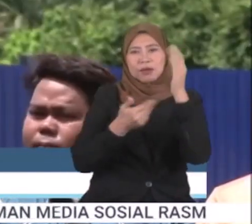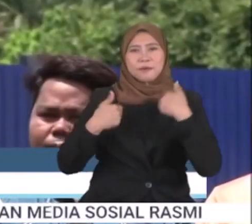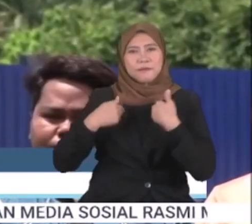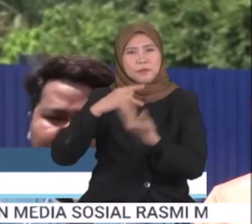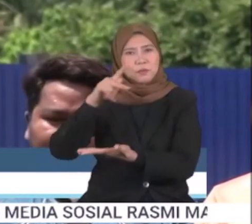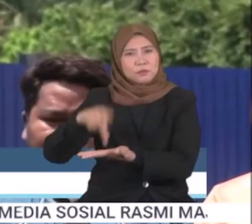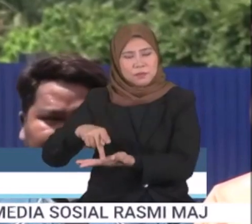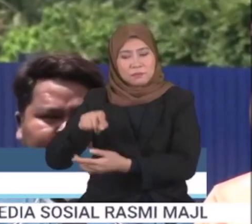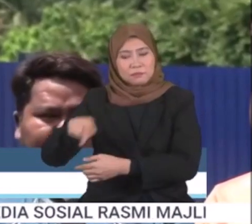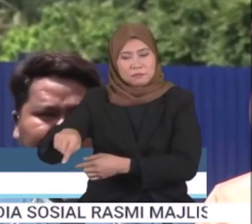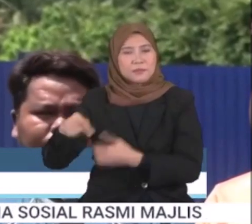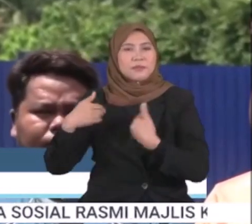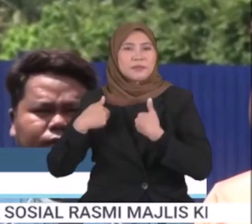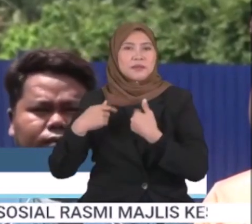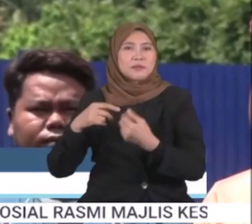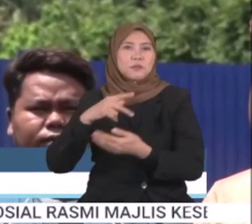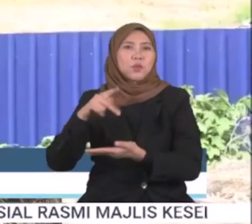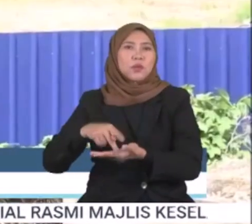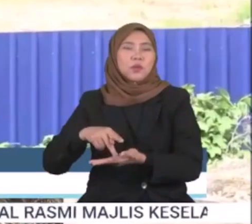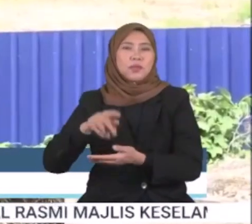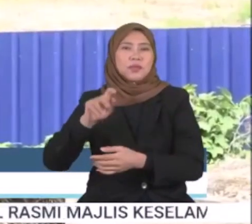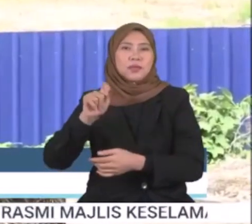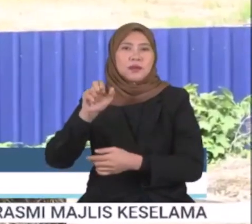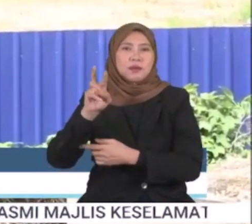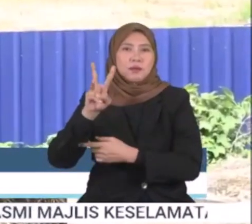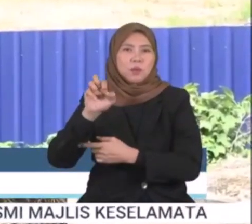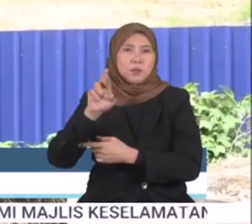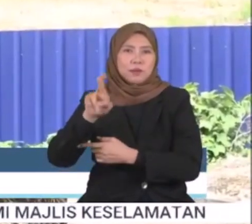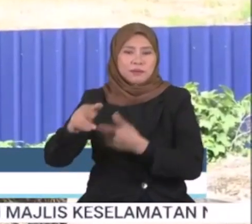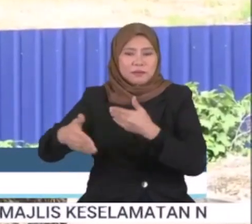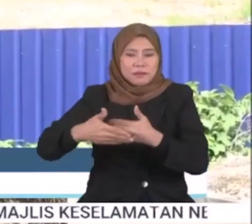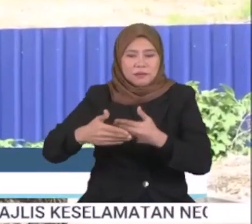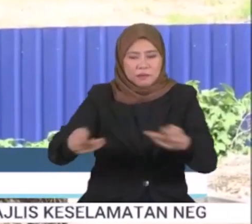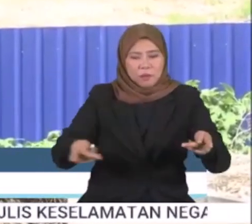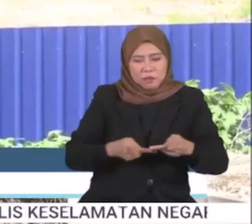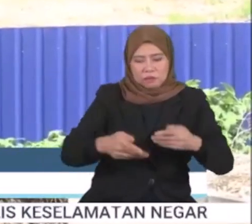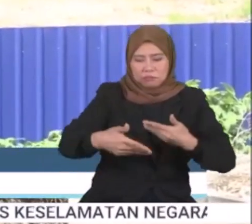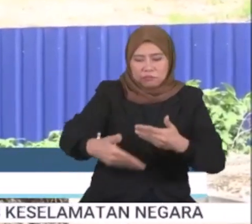pusat timbang yang terletak di pulau tawar iaitu di kawasan